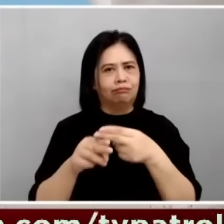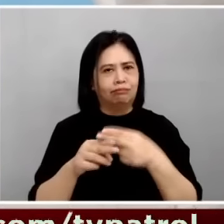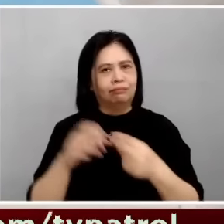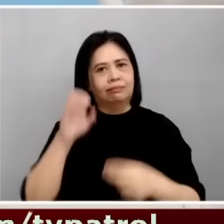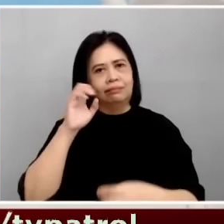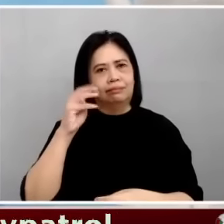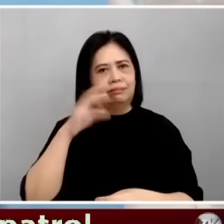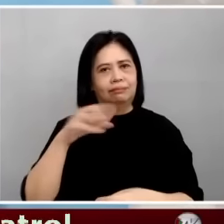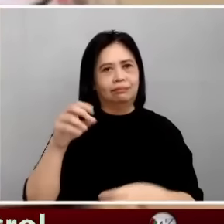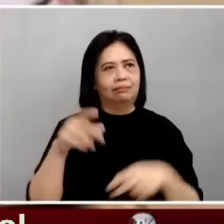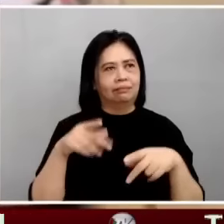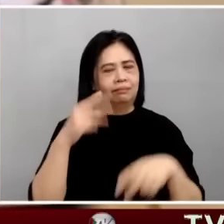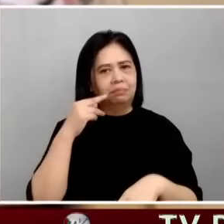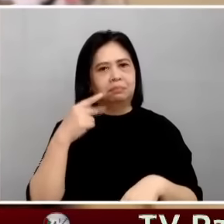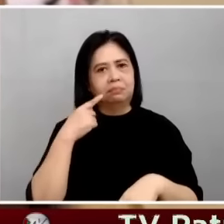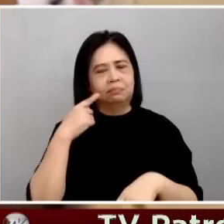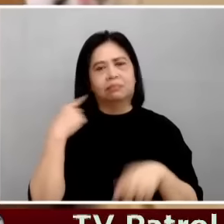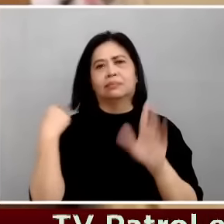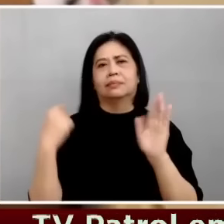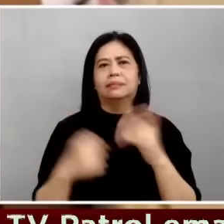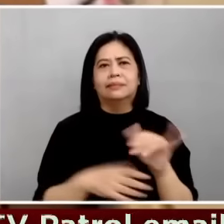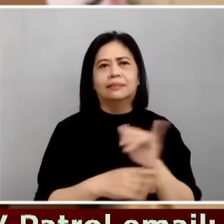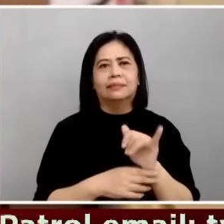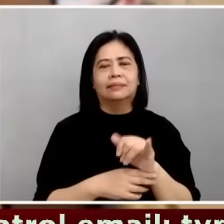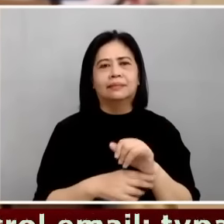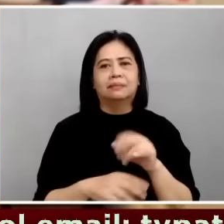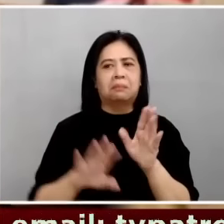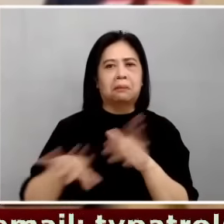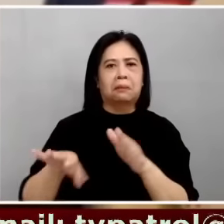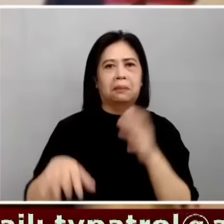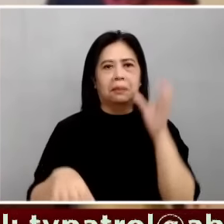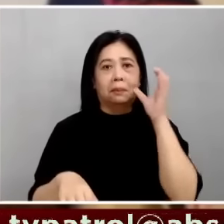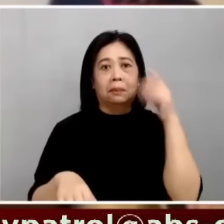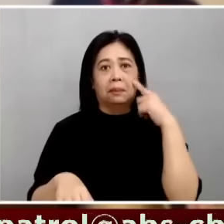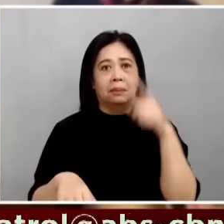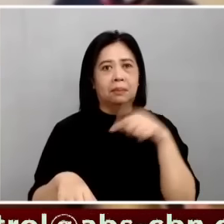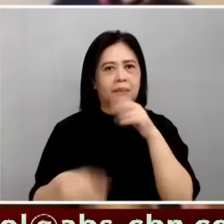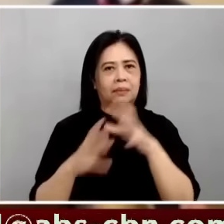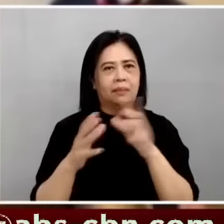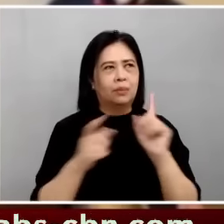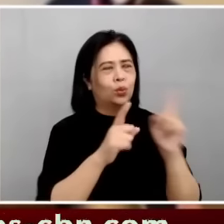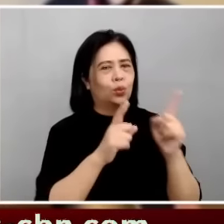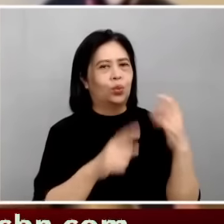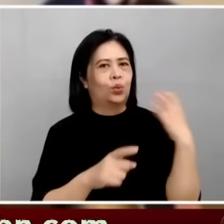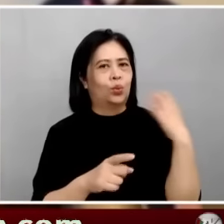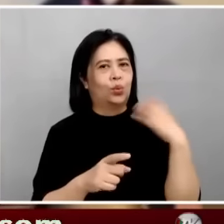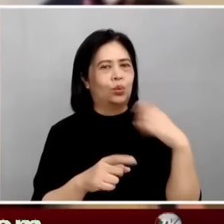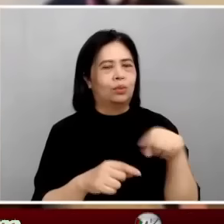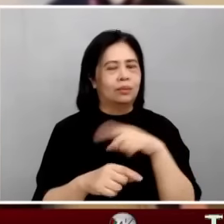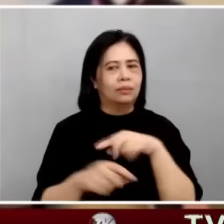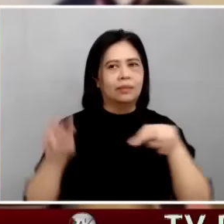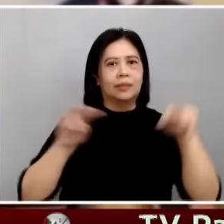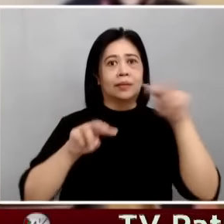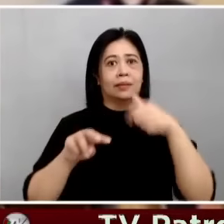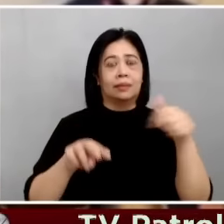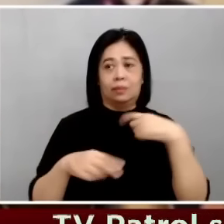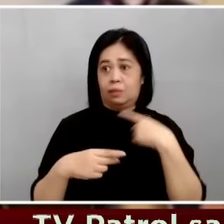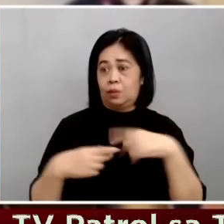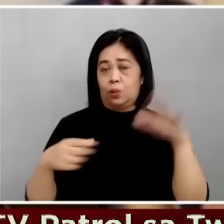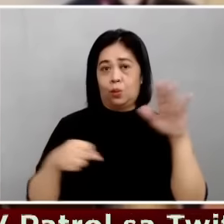Patecio. He was kind of like overlooked, but if you talk to the coaches and the leadership of ABAP, they were so full